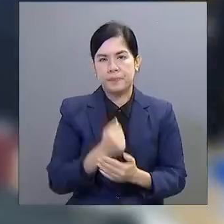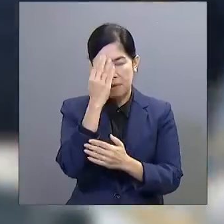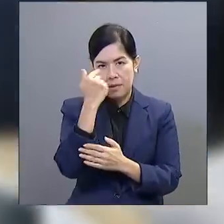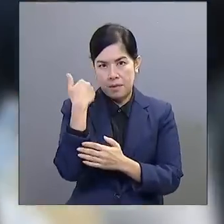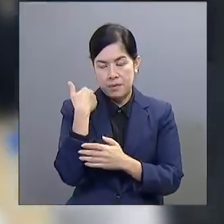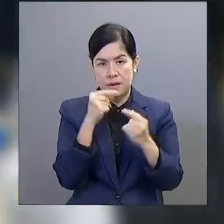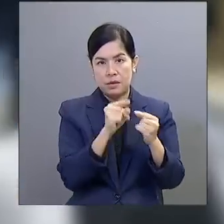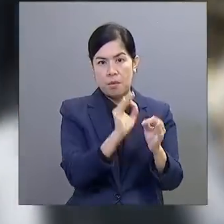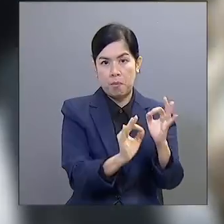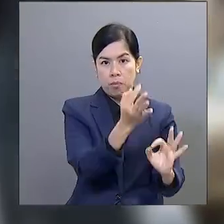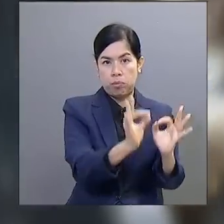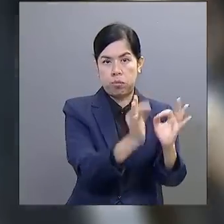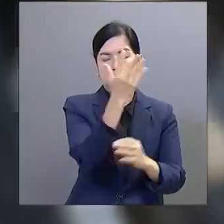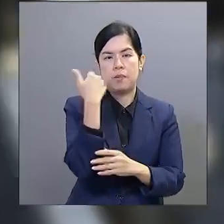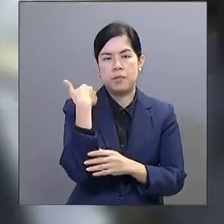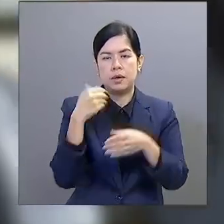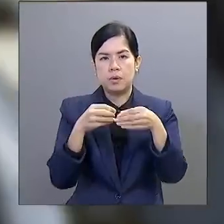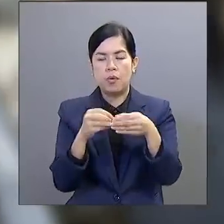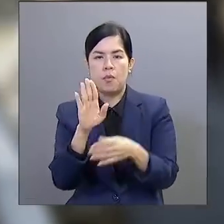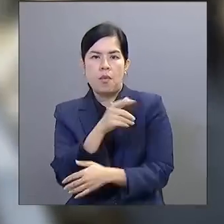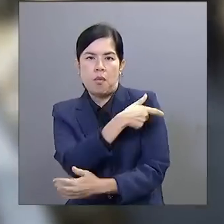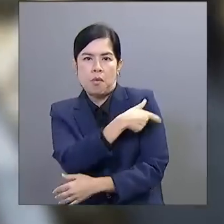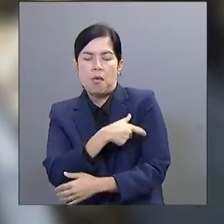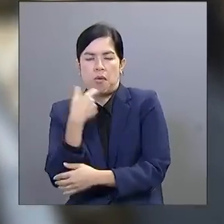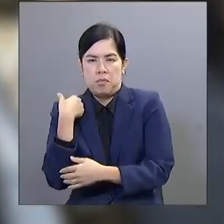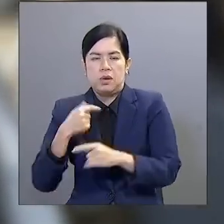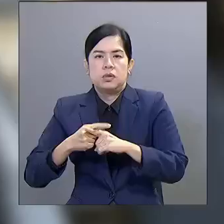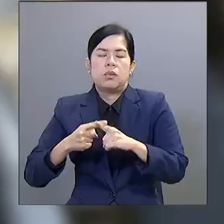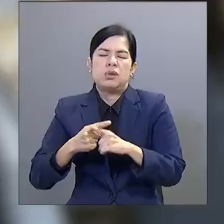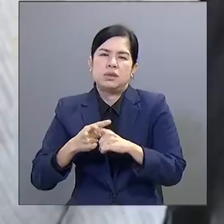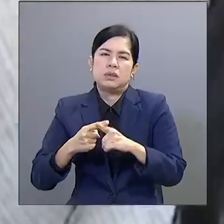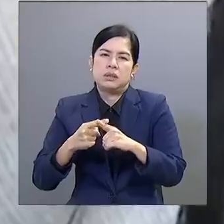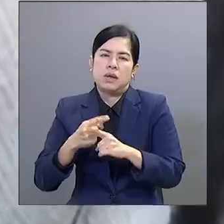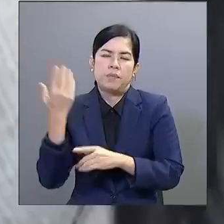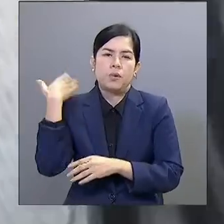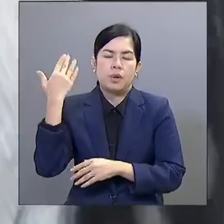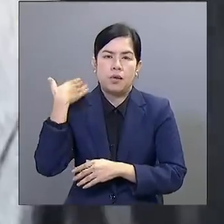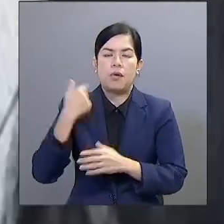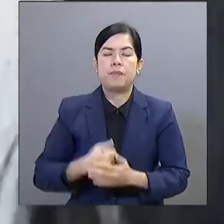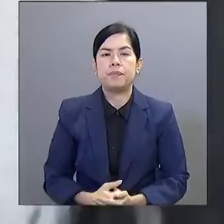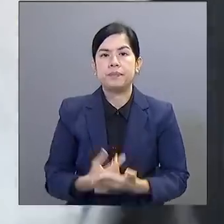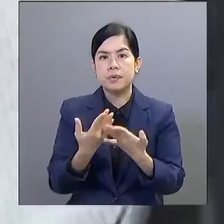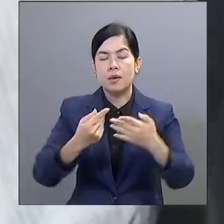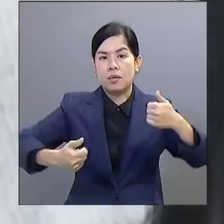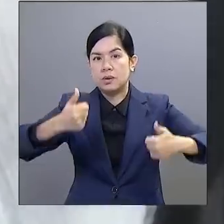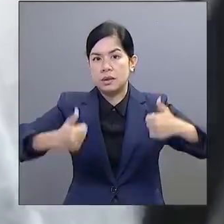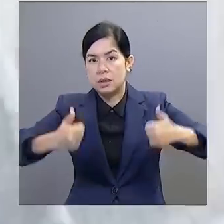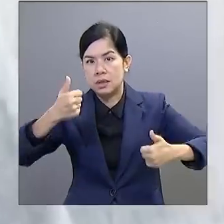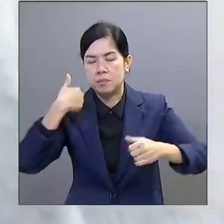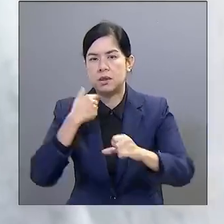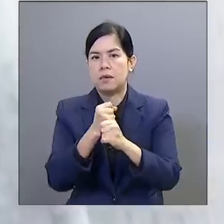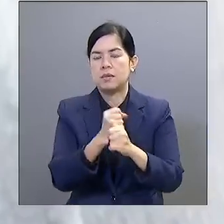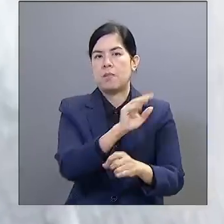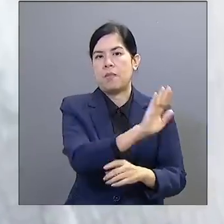วางเพลิงและรปภ.ก็ถูกรุมทำร้ายบาดเจ็บสาหัสจนพิการโดยเป็นธุรกิจคู่แข่งกับนายชยนัท